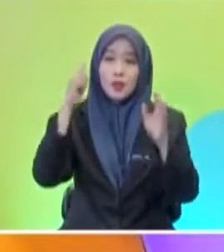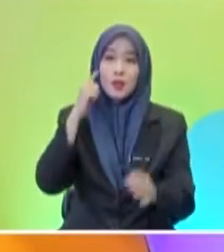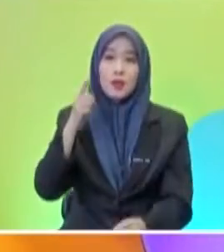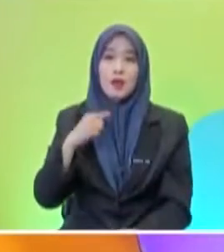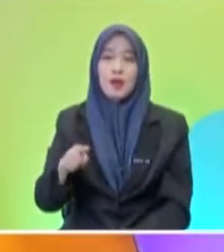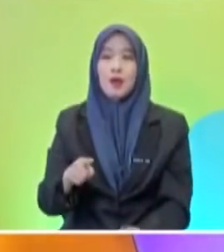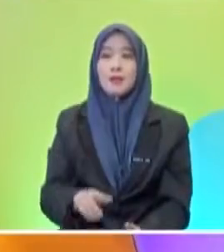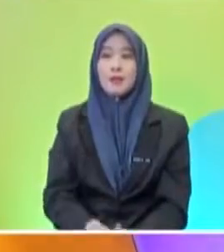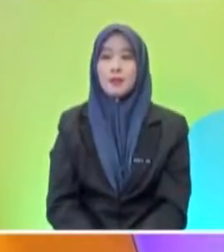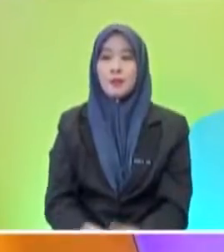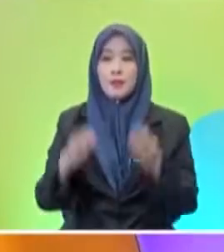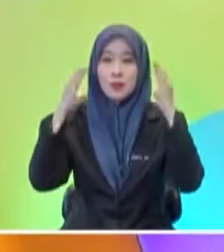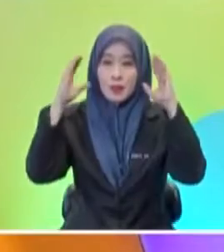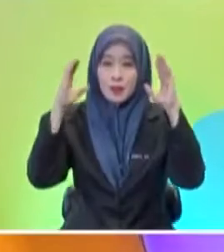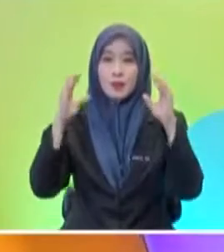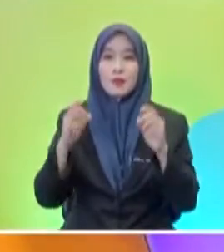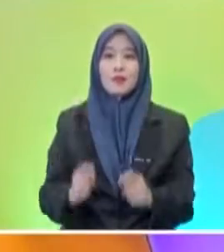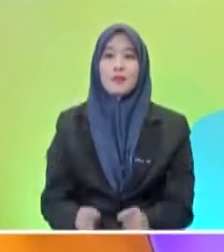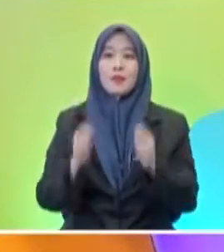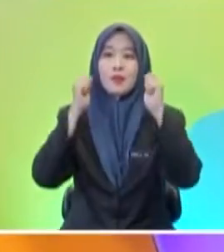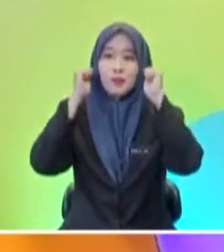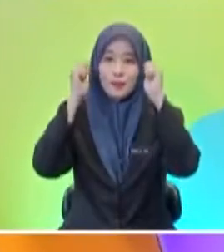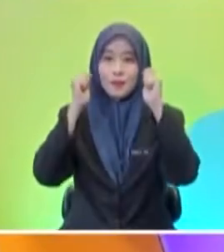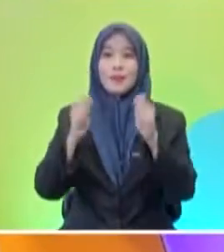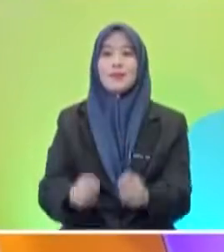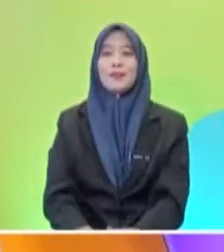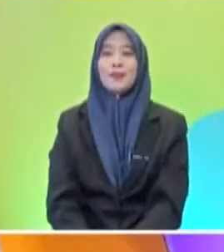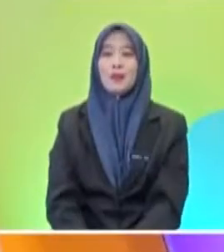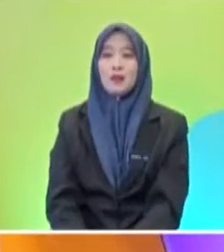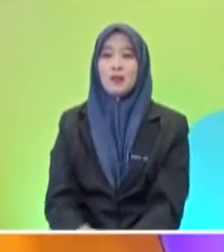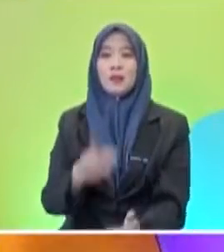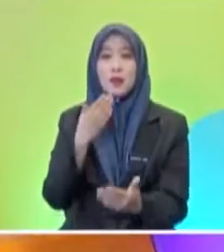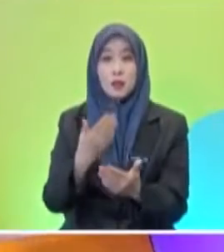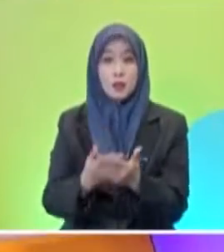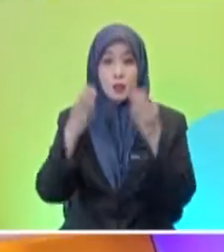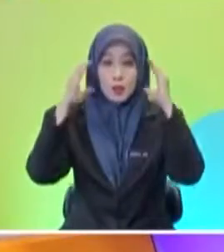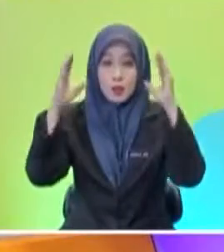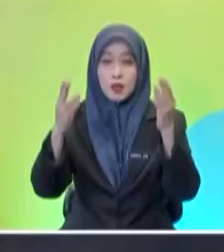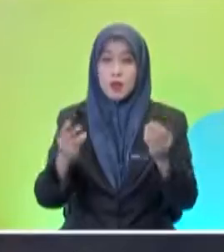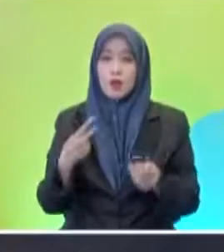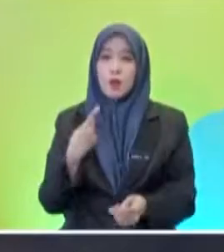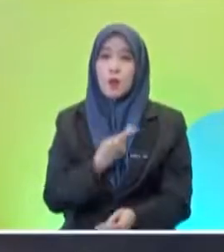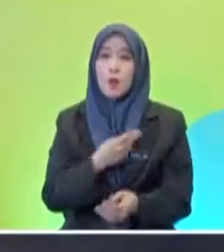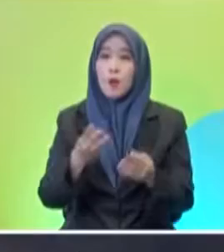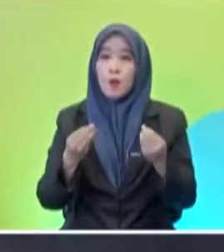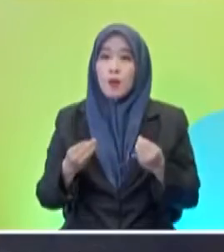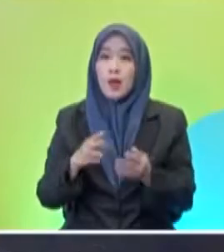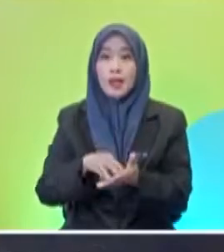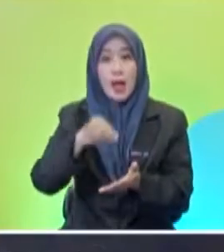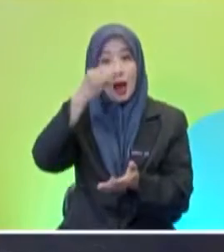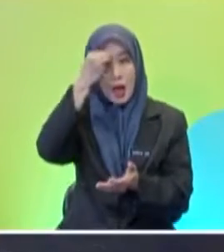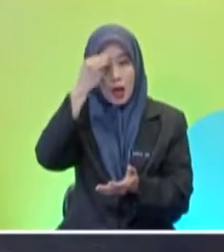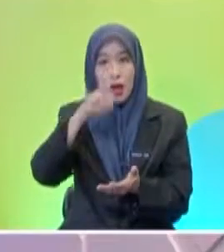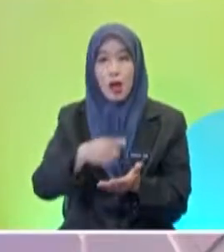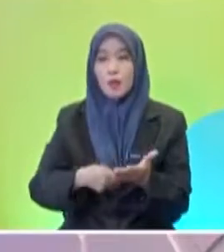kita dan juga Cikgu Jurubahasa kita iaitu Cikgu Azma. Baik Cikgu, kita nak belajar apa sekarang ni Cikgu? Okey, tadi Cikgu dah cakap